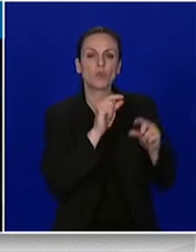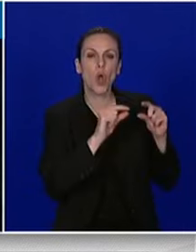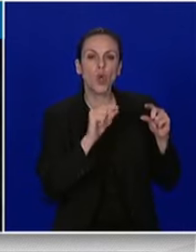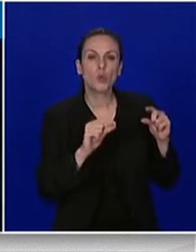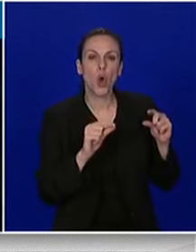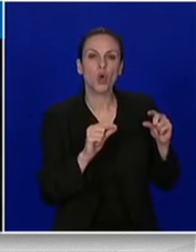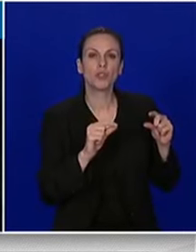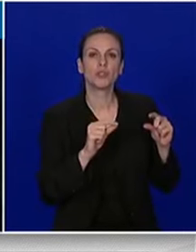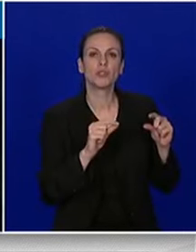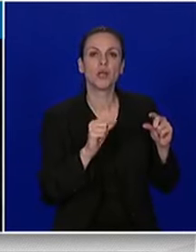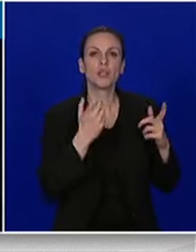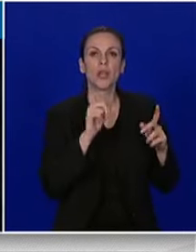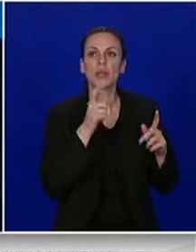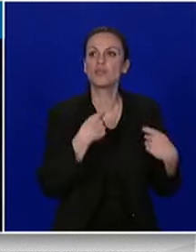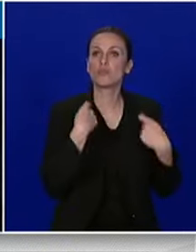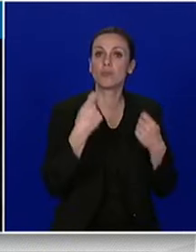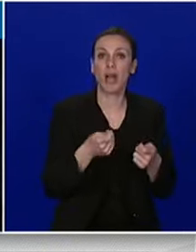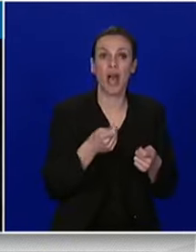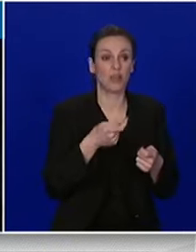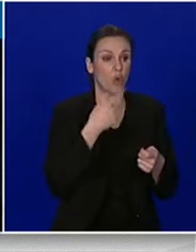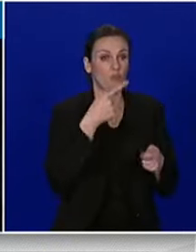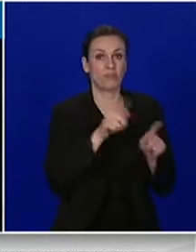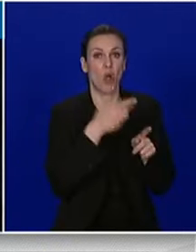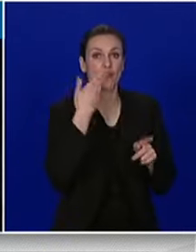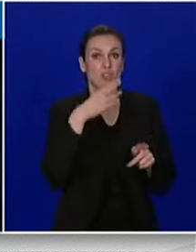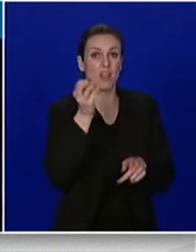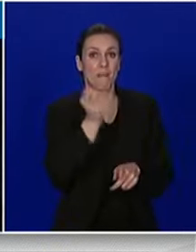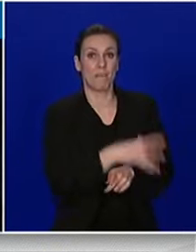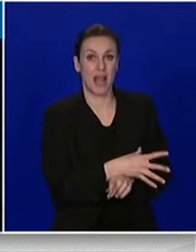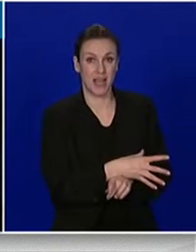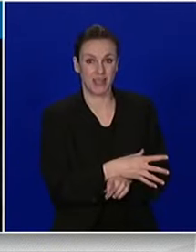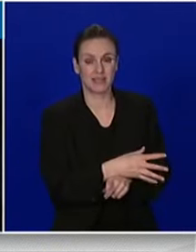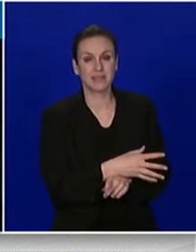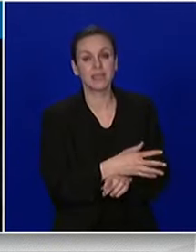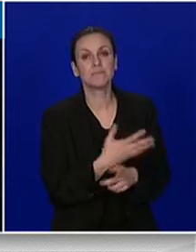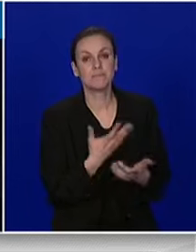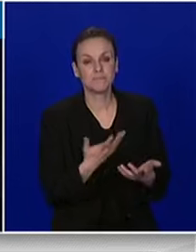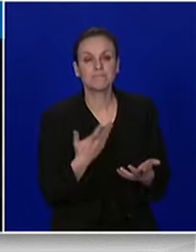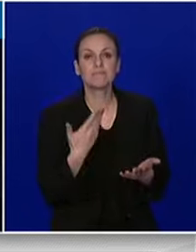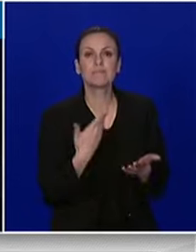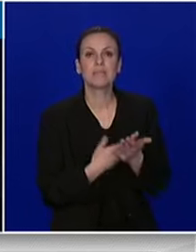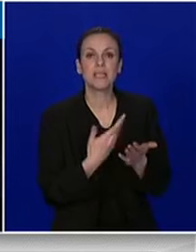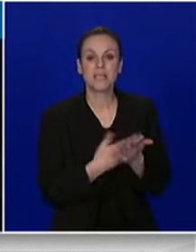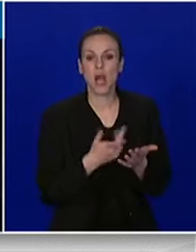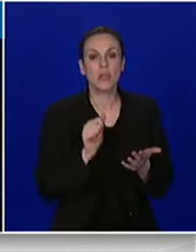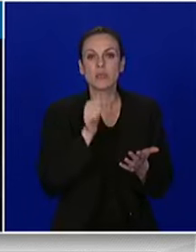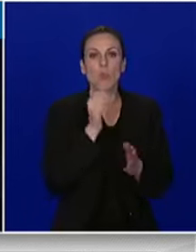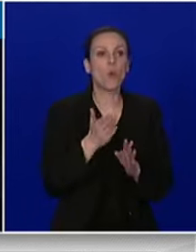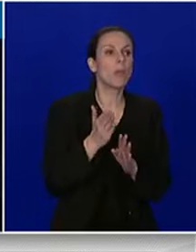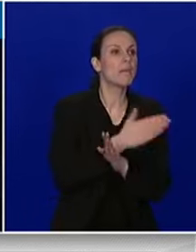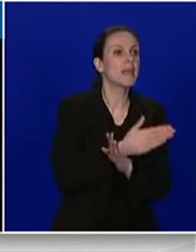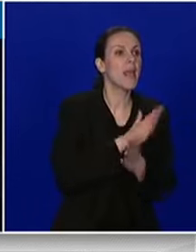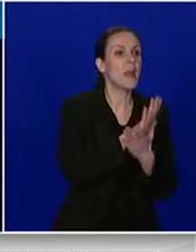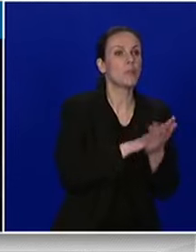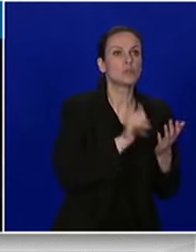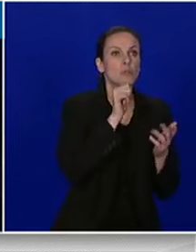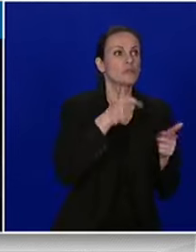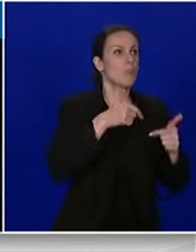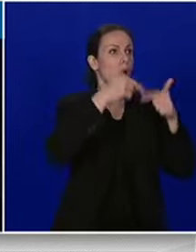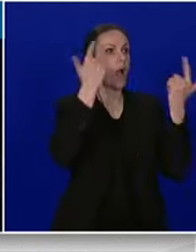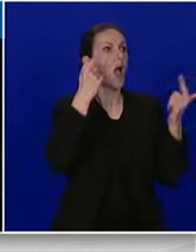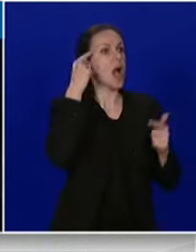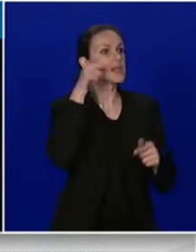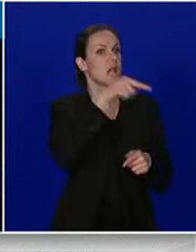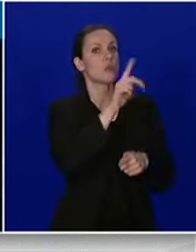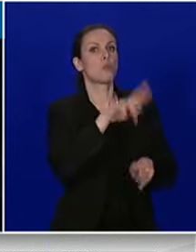ni ordinirane, što svakako nije dobro. Toga nismo u početku mogli ni biti svjesni i upravo, kao što sam vam rekao,